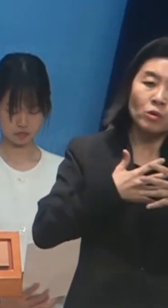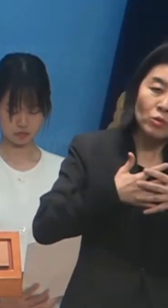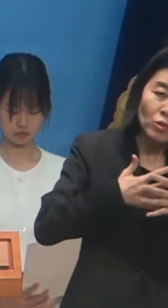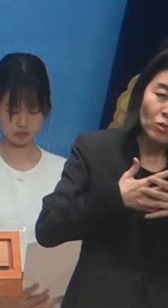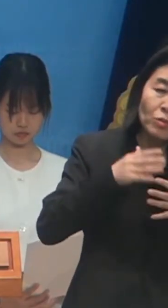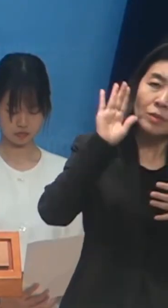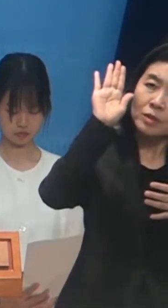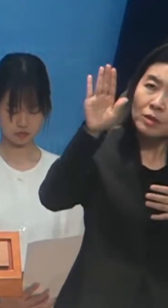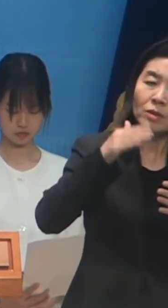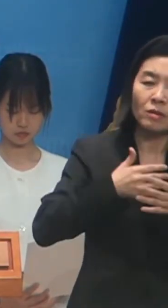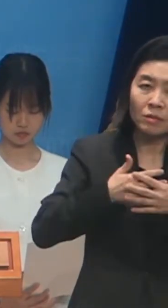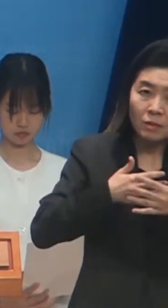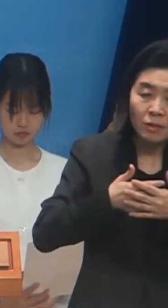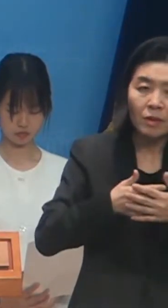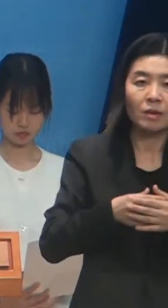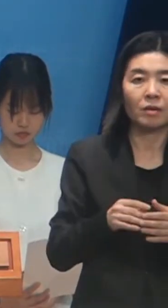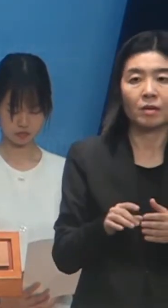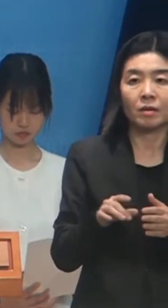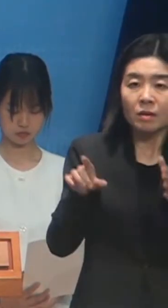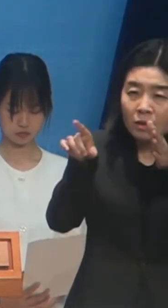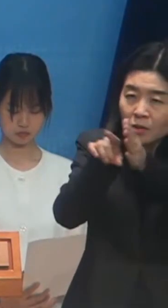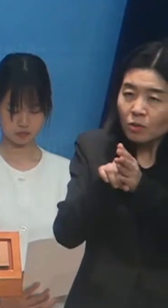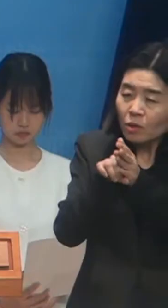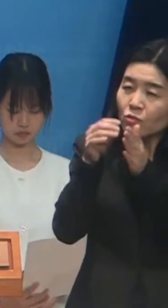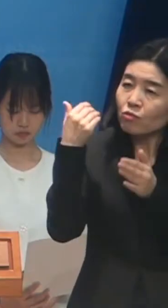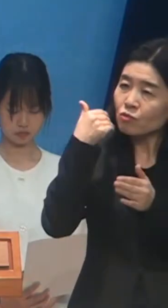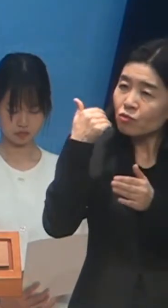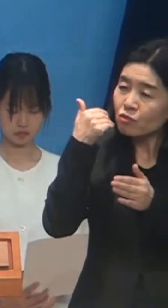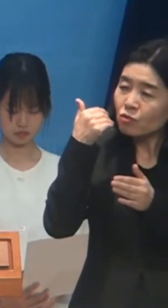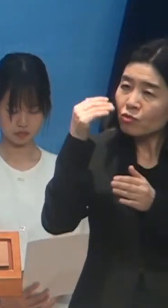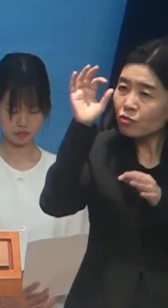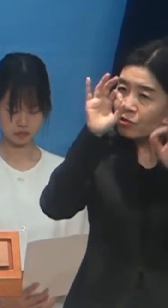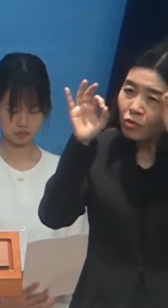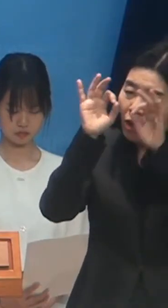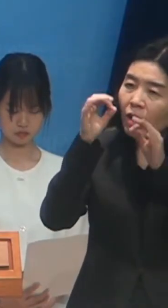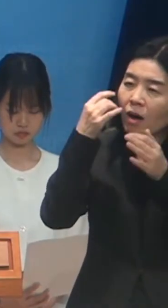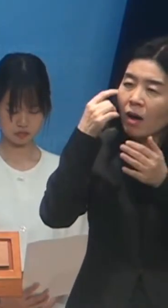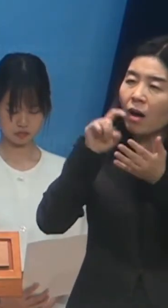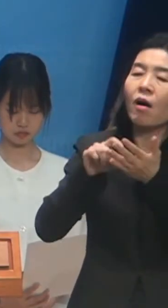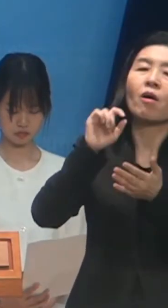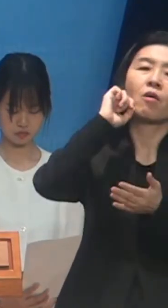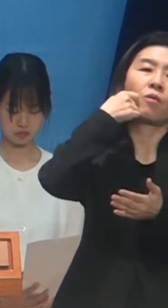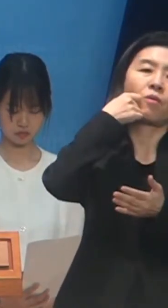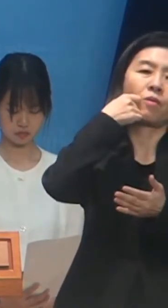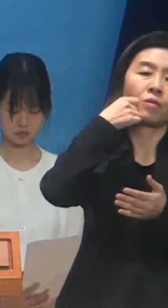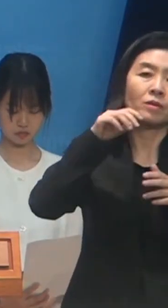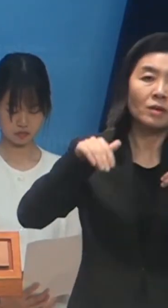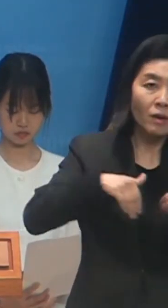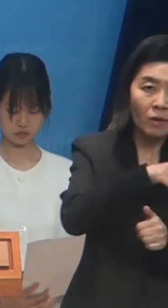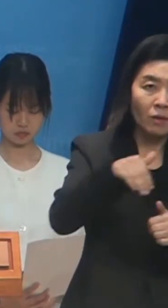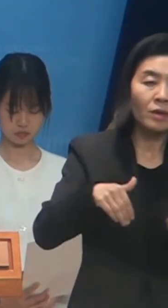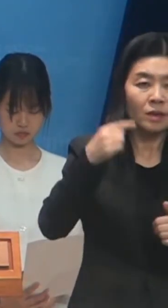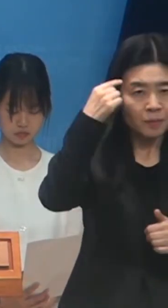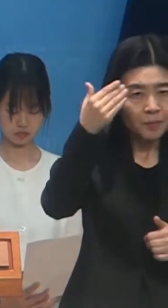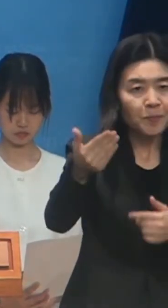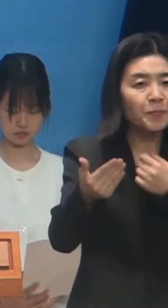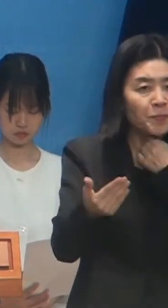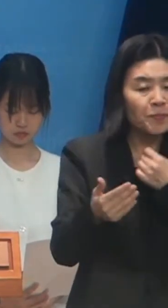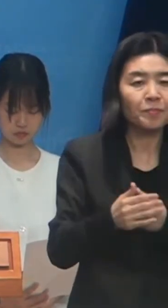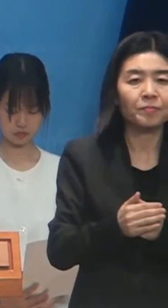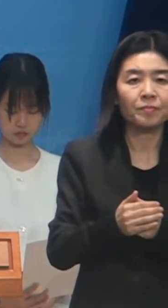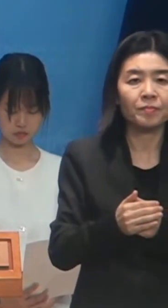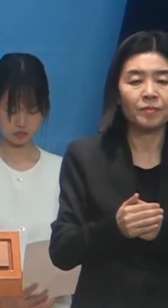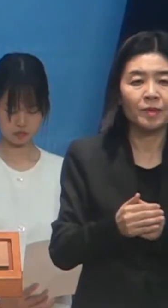그리고 신뢰할 수 있는 어른을 찾기 어려운 시대 속에서 우리는 묻습니다. 누가